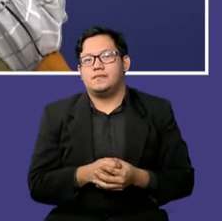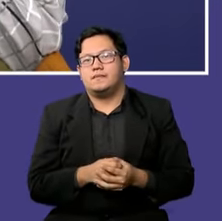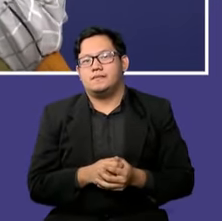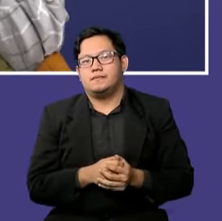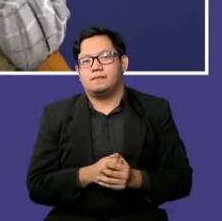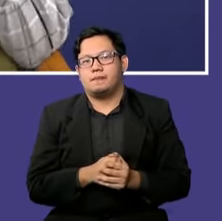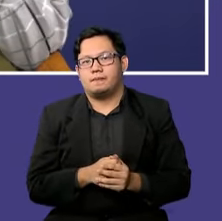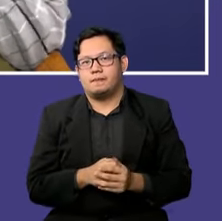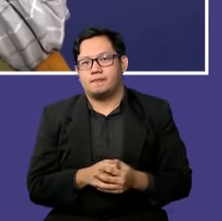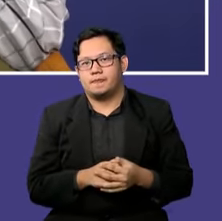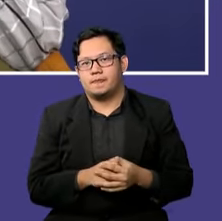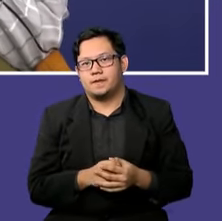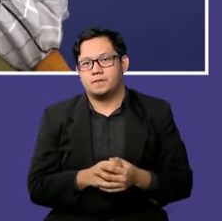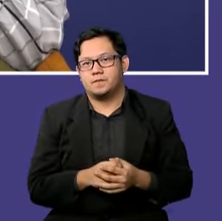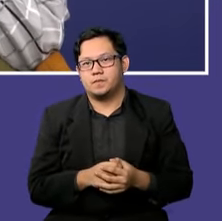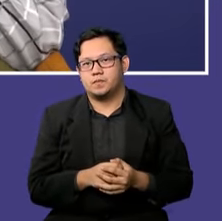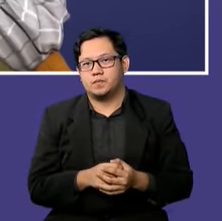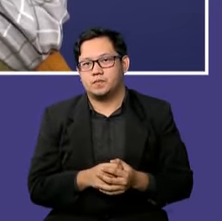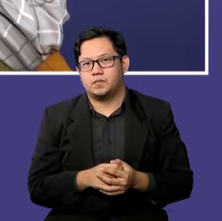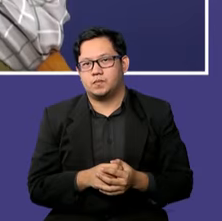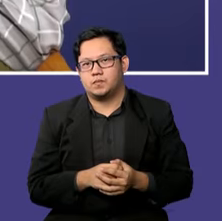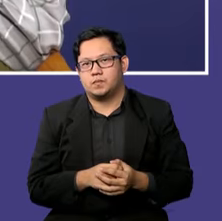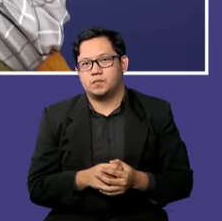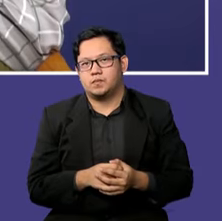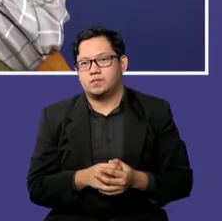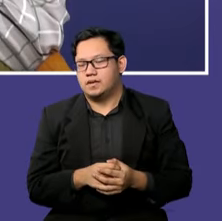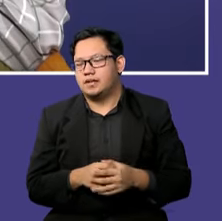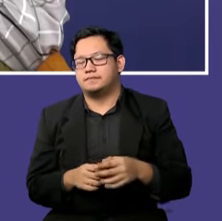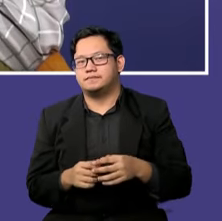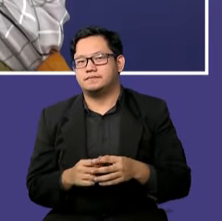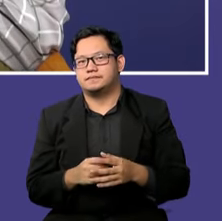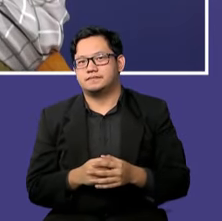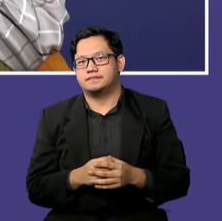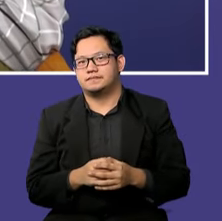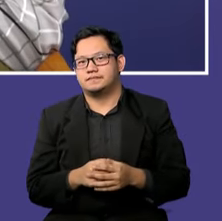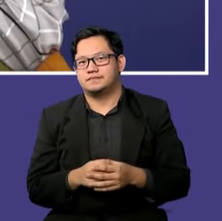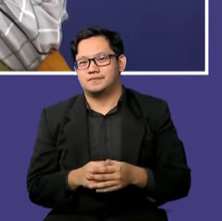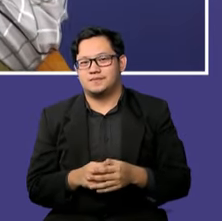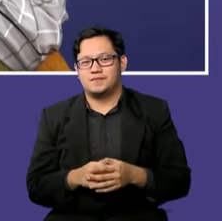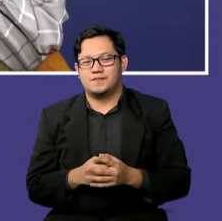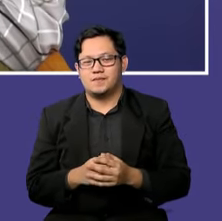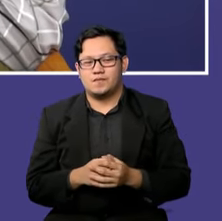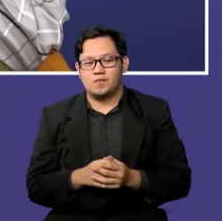ya boleh supaya ada slime-nya kita bahagia dulu dokter levitation